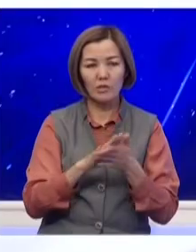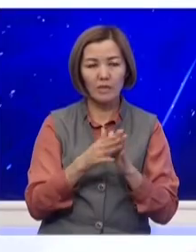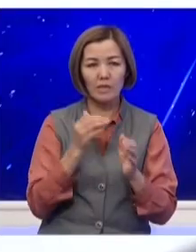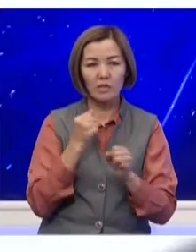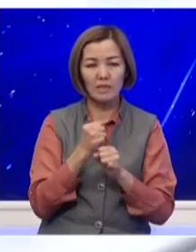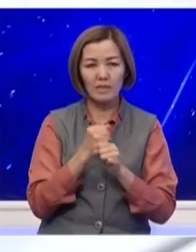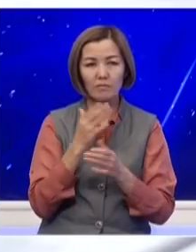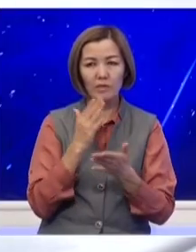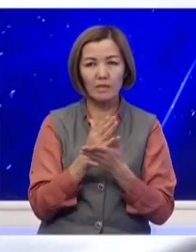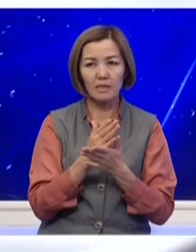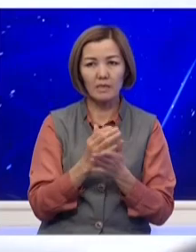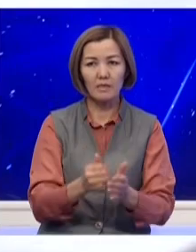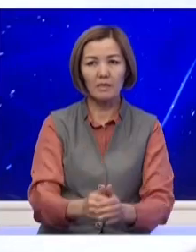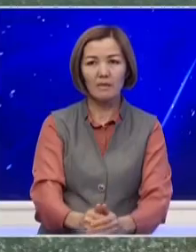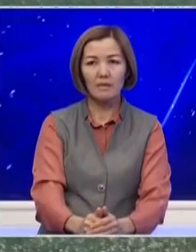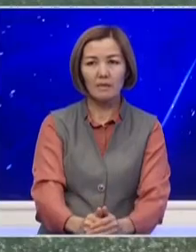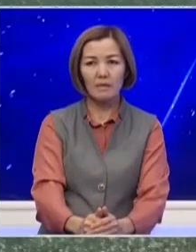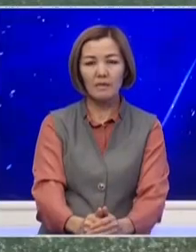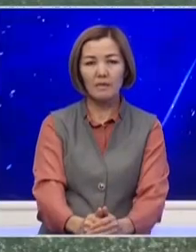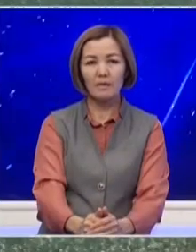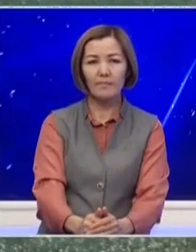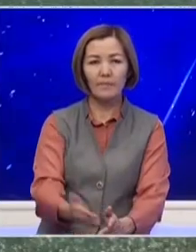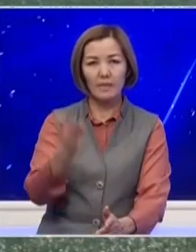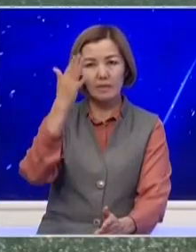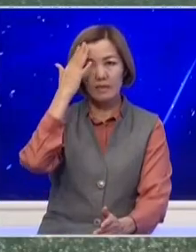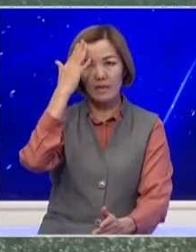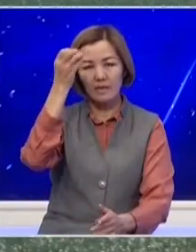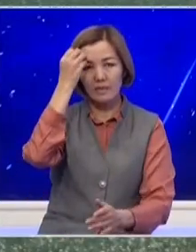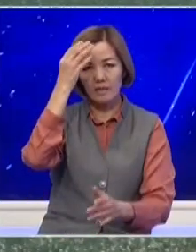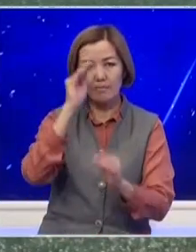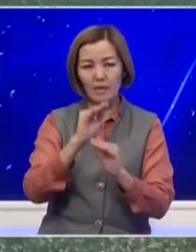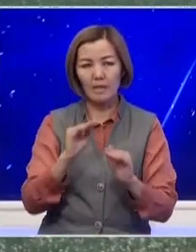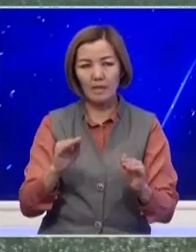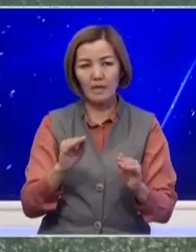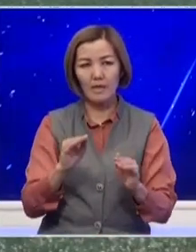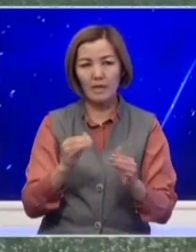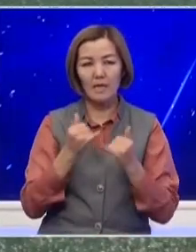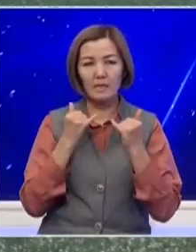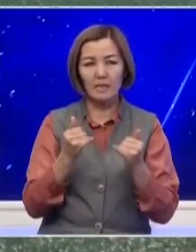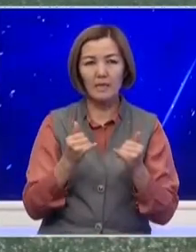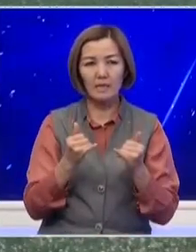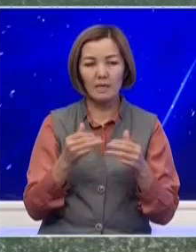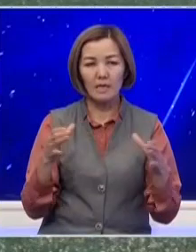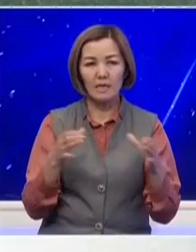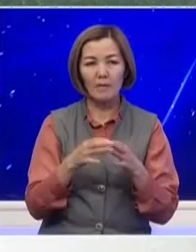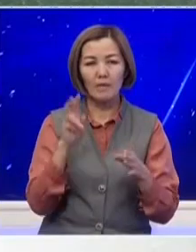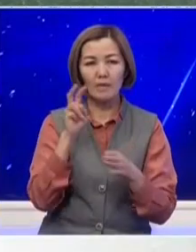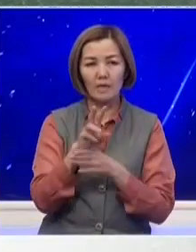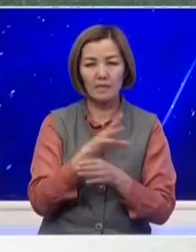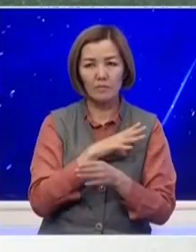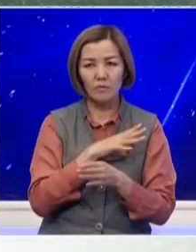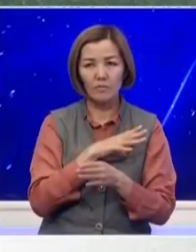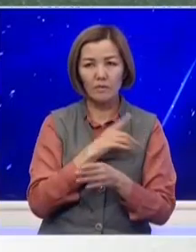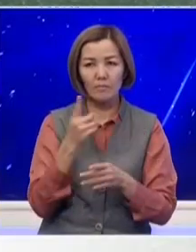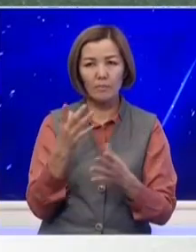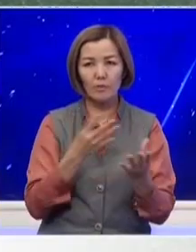жатыр. Смалов атындағы дарынды балаларға арналған лицей интернатынан келіп отырық. Командамызбен бір ойын